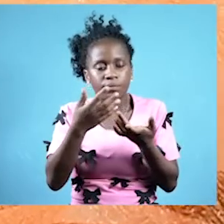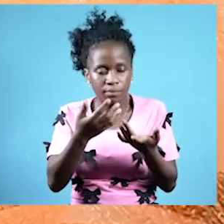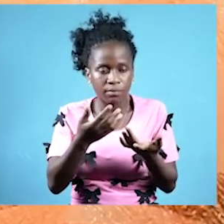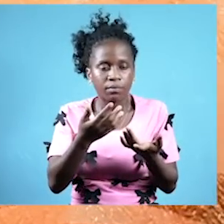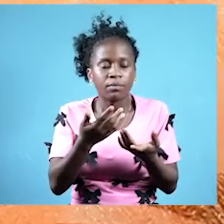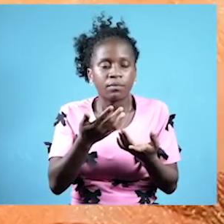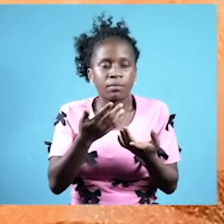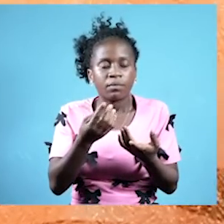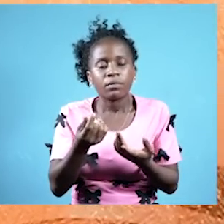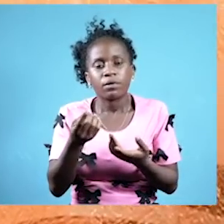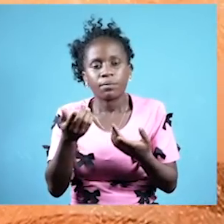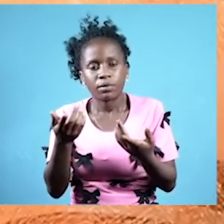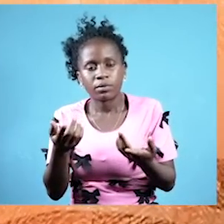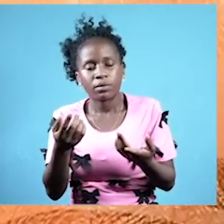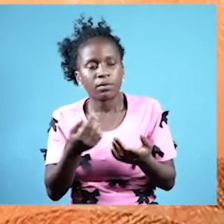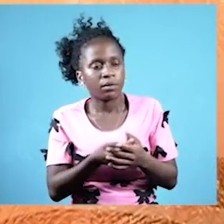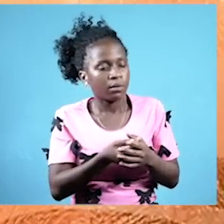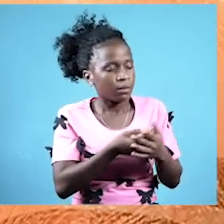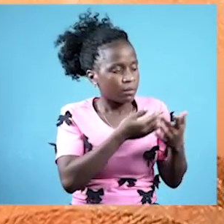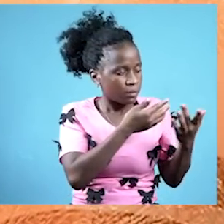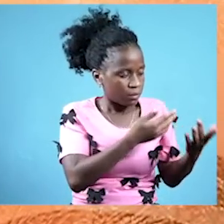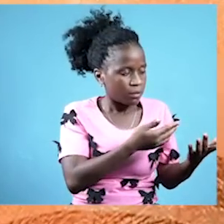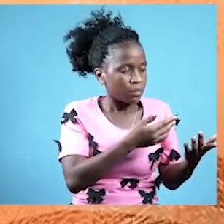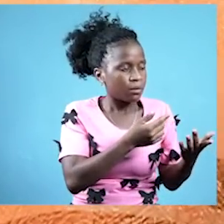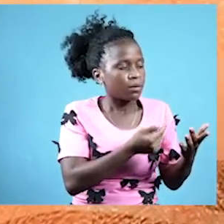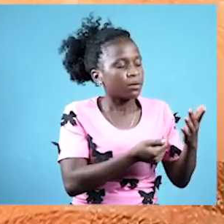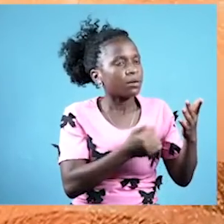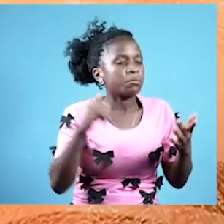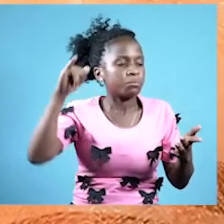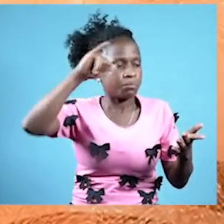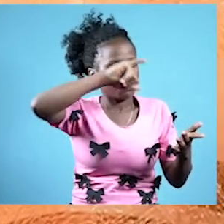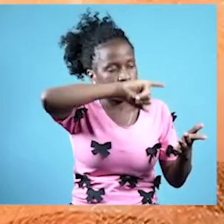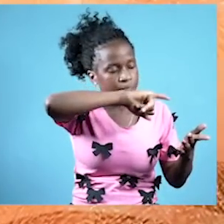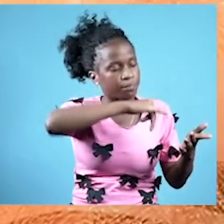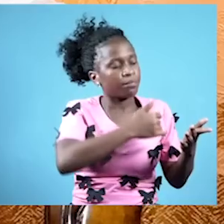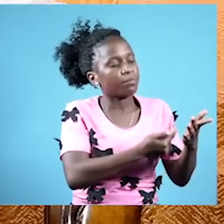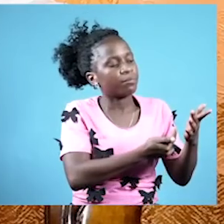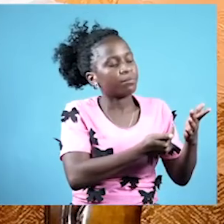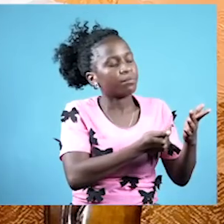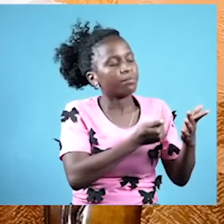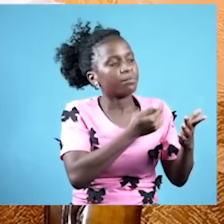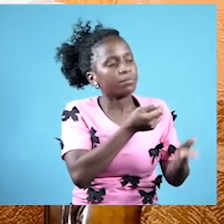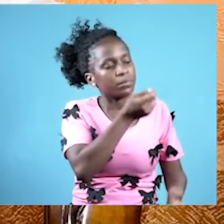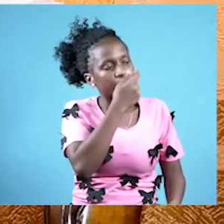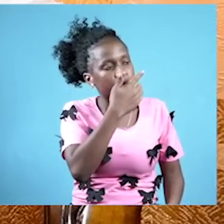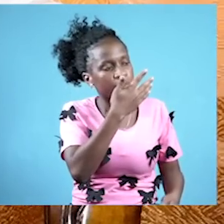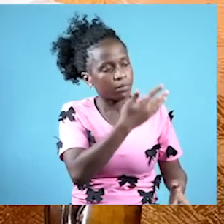huo pengine dawa kutoka nje ilikuwa ina gharimu kiasi gani kwa mwezi kwa kiwango hicho hicho? Ilikuwa